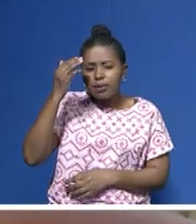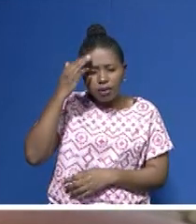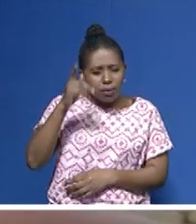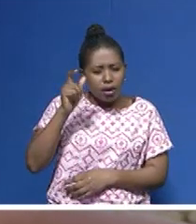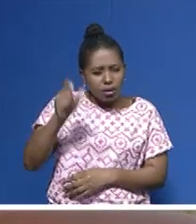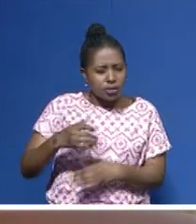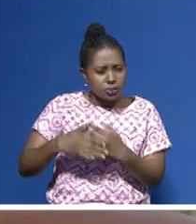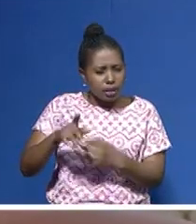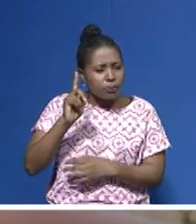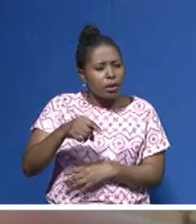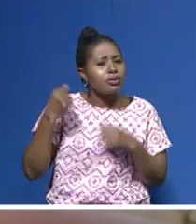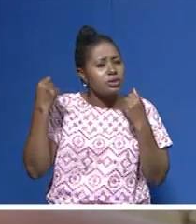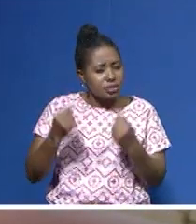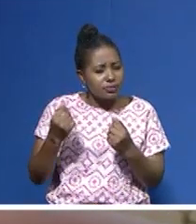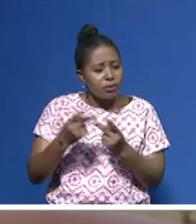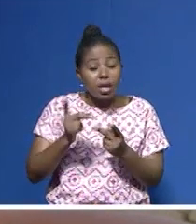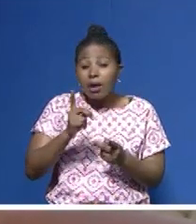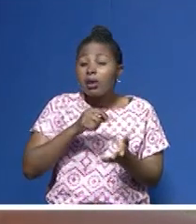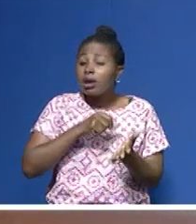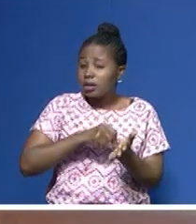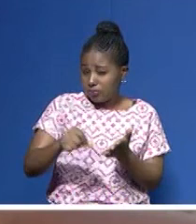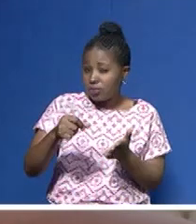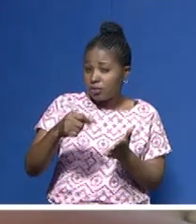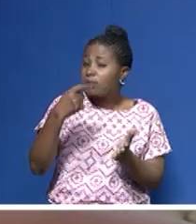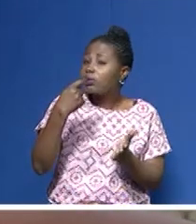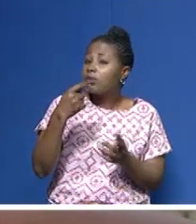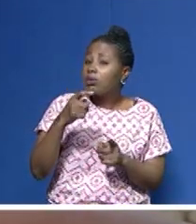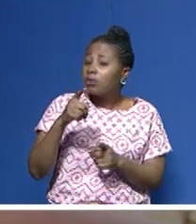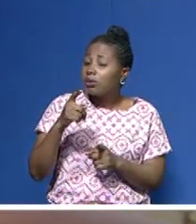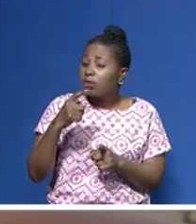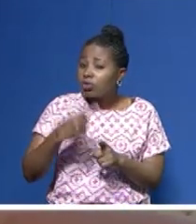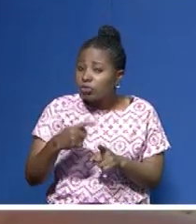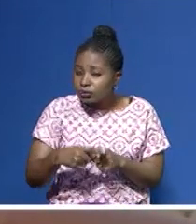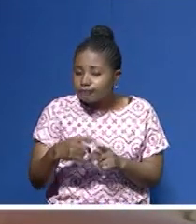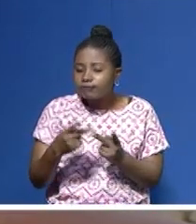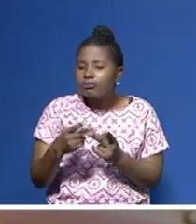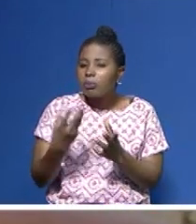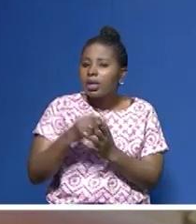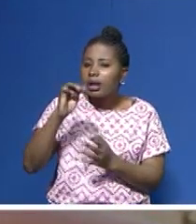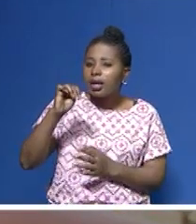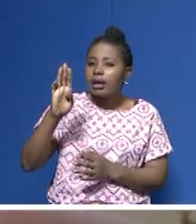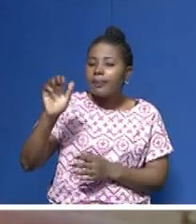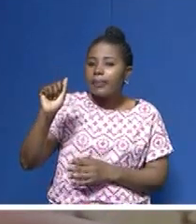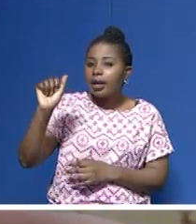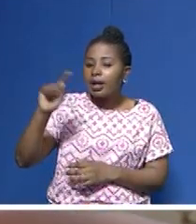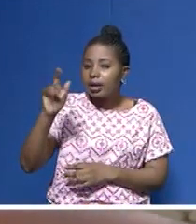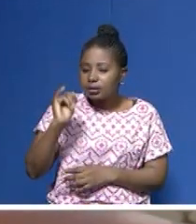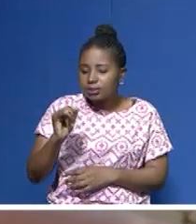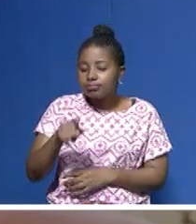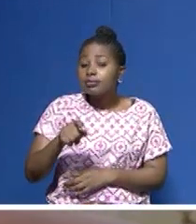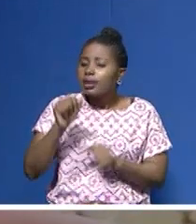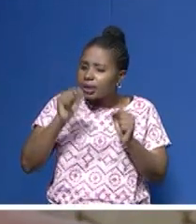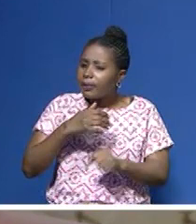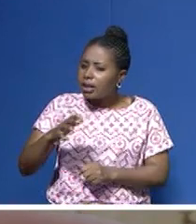shida kubwa ya hawajalipwa korosho, shida kubwa ya mbaazi, alipaswa aende kwenye bunge la bajeti akawapigania